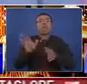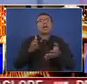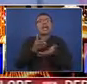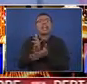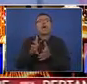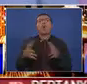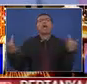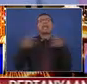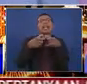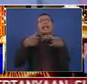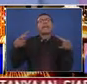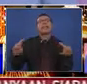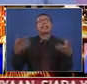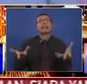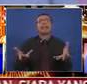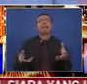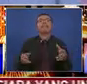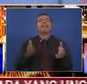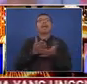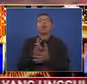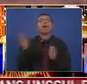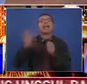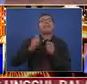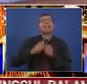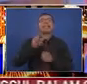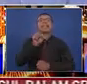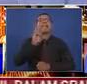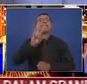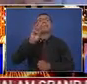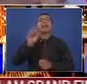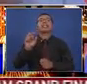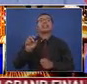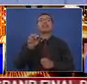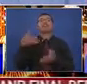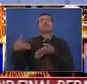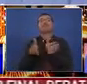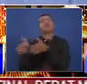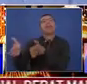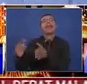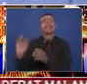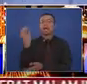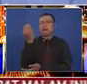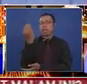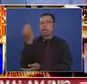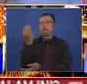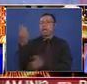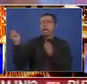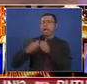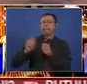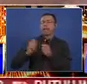lewat reklamasi Tapi lewat rehabilitasi 13 Pulau 13 sungai di Jakarta